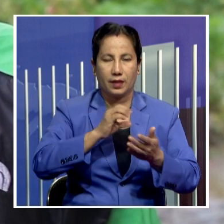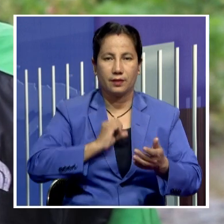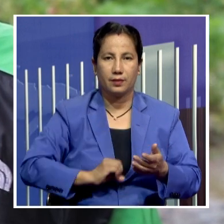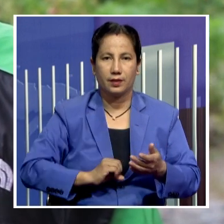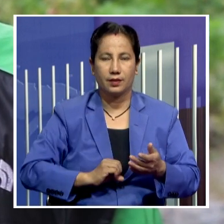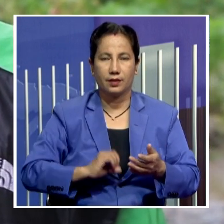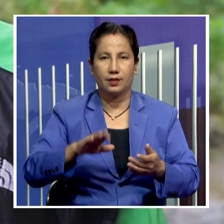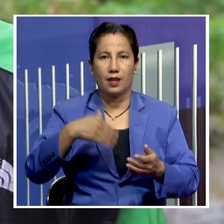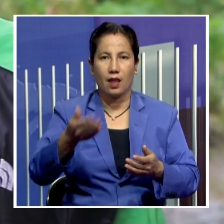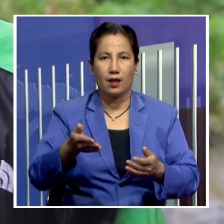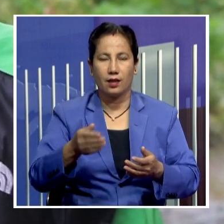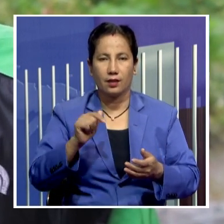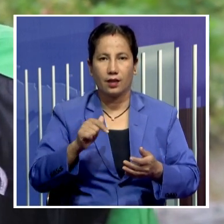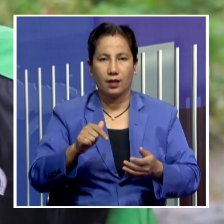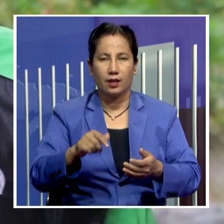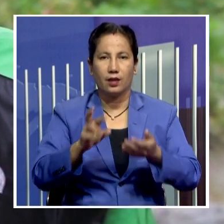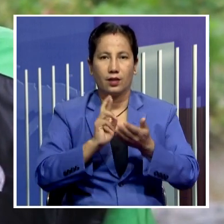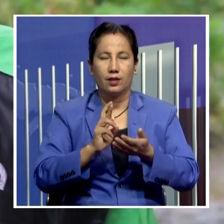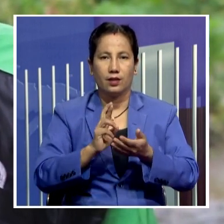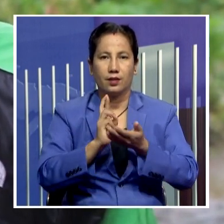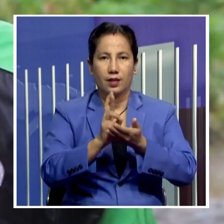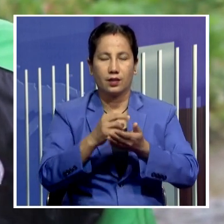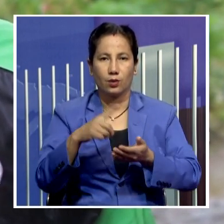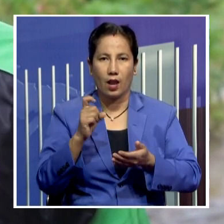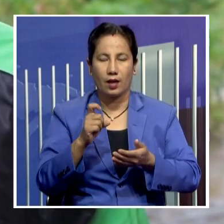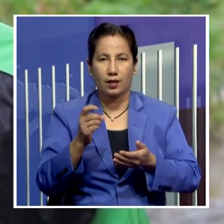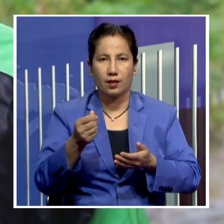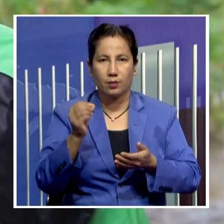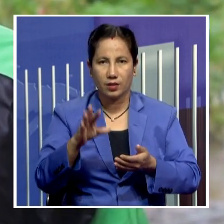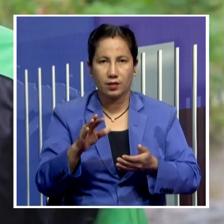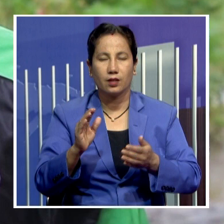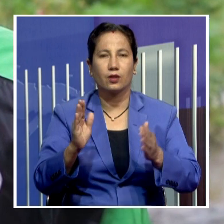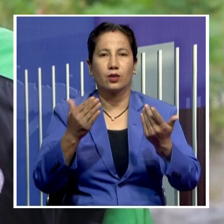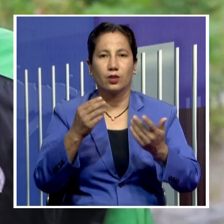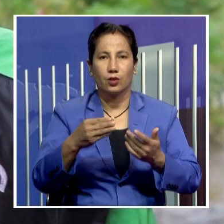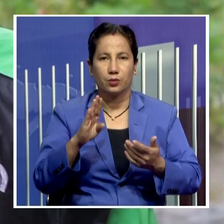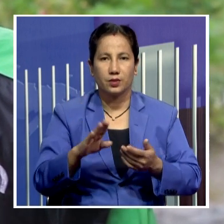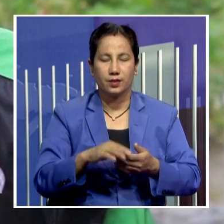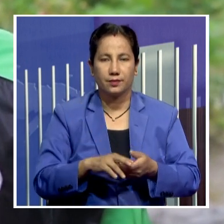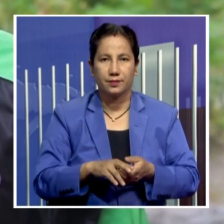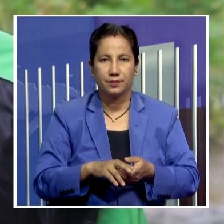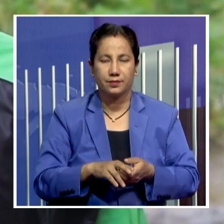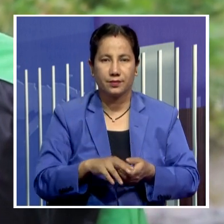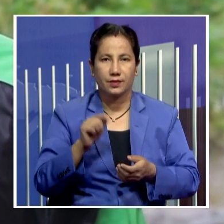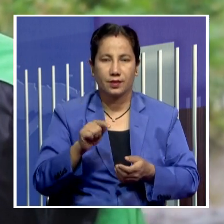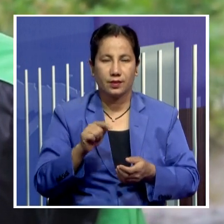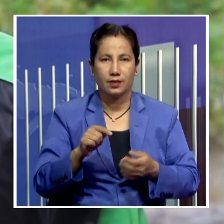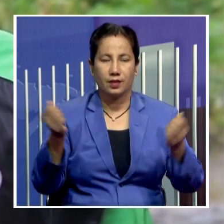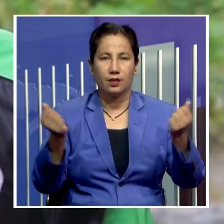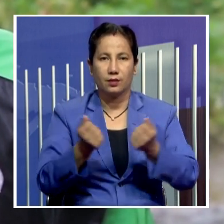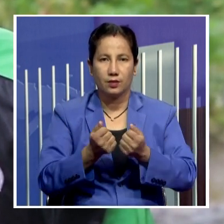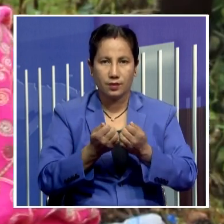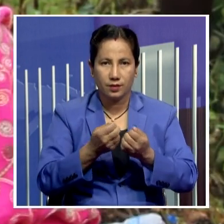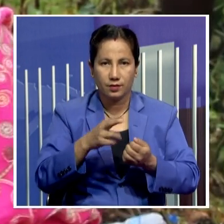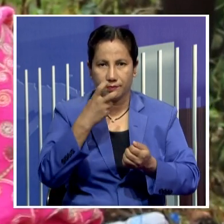पनि तिनीहरूलाई उत्पीडित बनाउनलाई अब अलिअलि पैसा दिएर हुन्छ, कसरी हुन्छ अब त्यसलाई एकचोटि रोकथाम